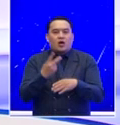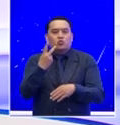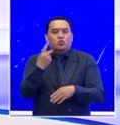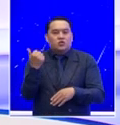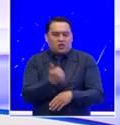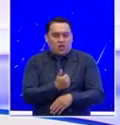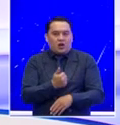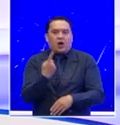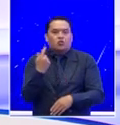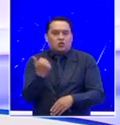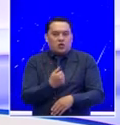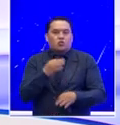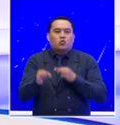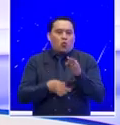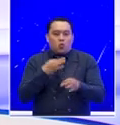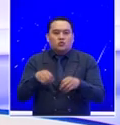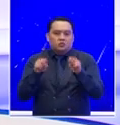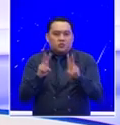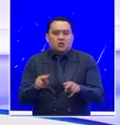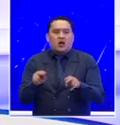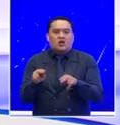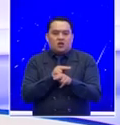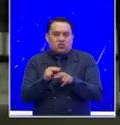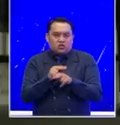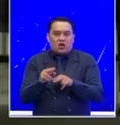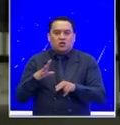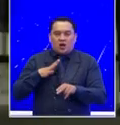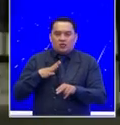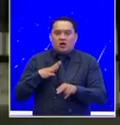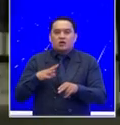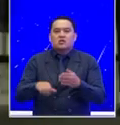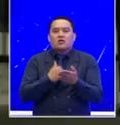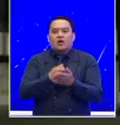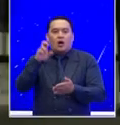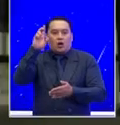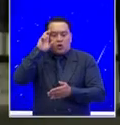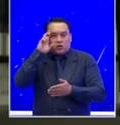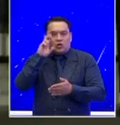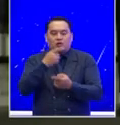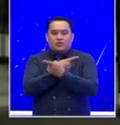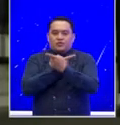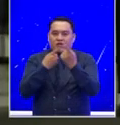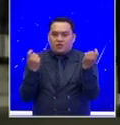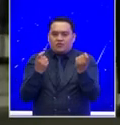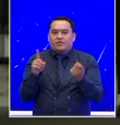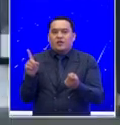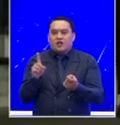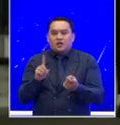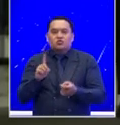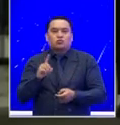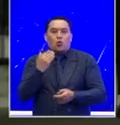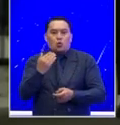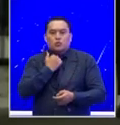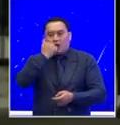неделю, включая трое суток в отделении интенсивной терапии. Канцелярия главы правительства распространила заявление Джонсона.